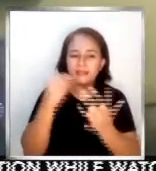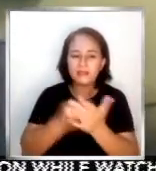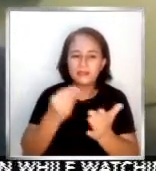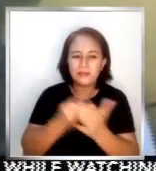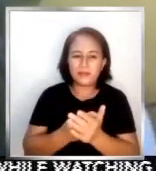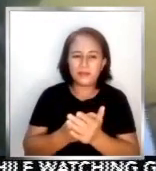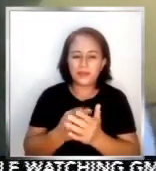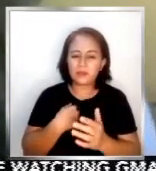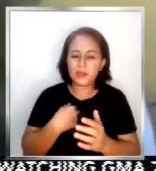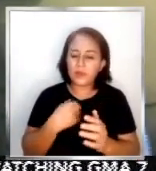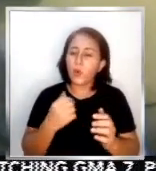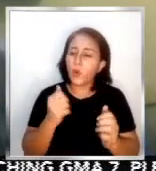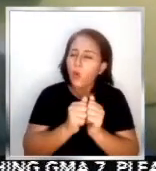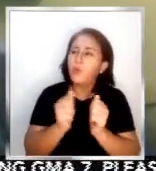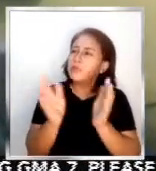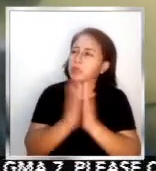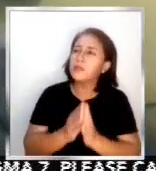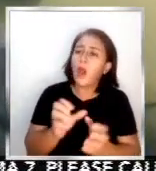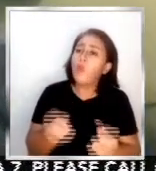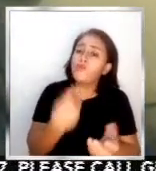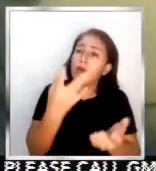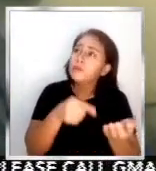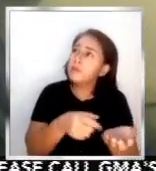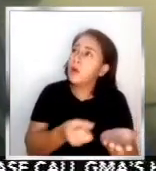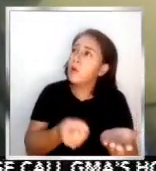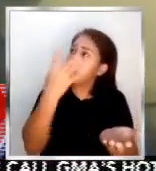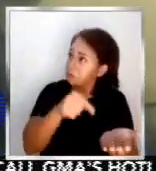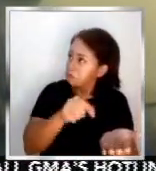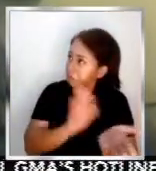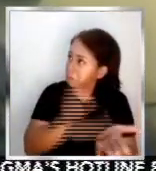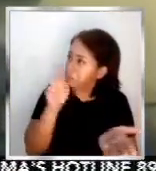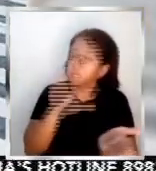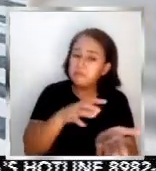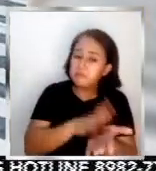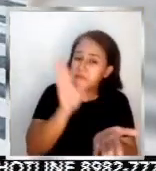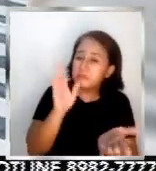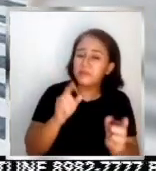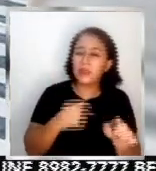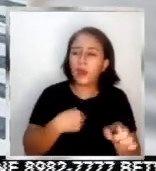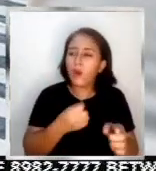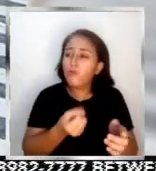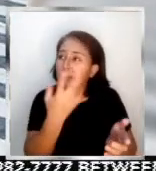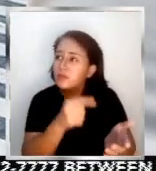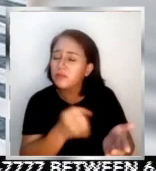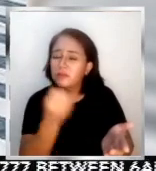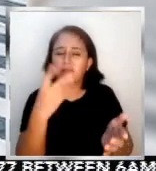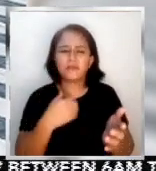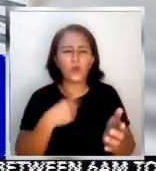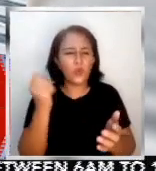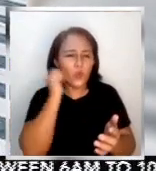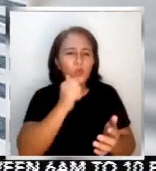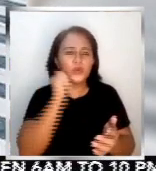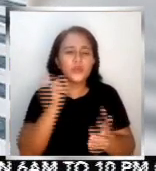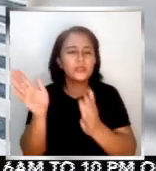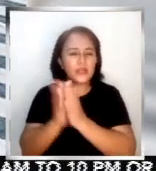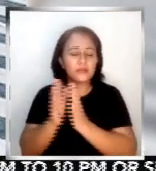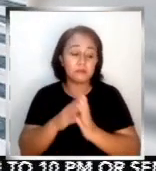this? Is this expensive? Like, how much does it cost? So lahat ganun. So I would always tell her na